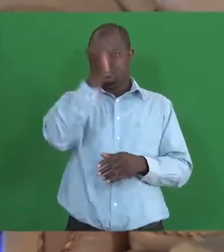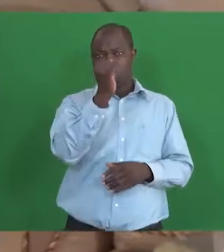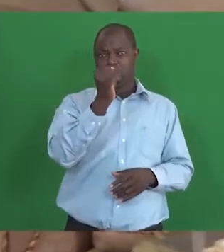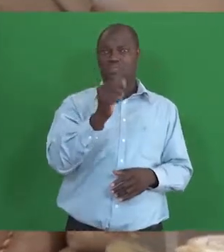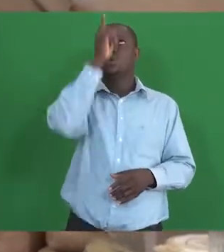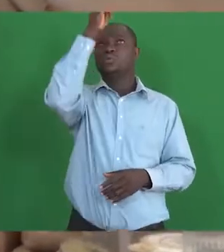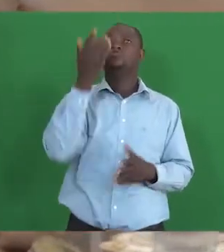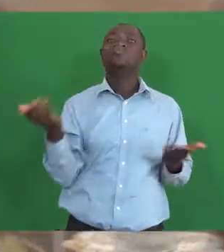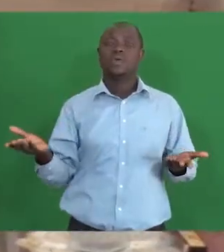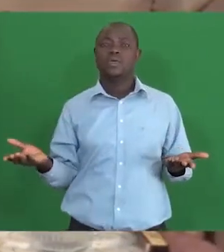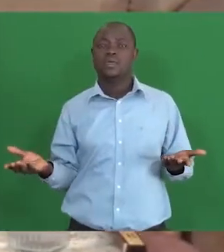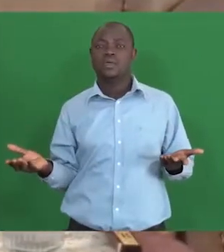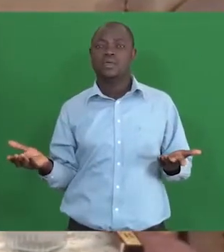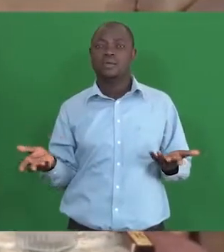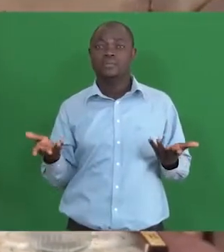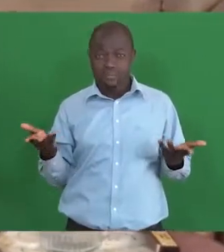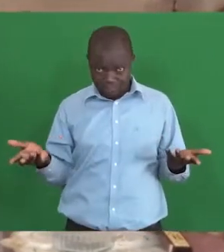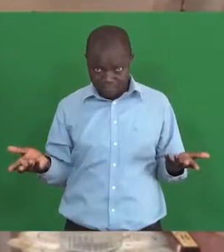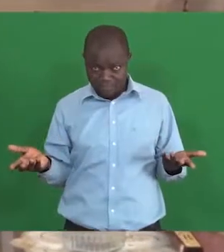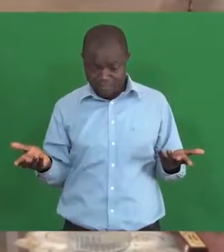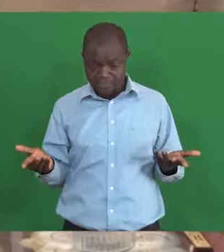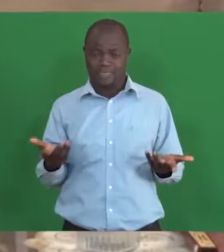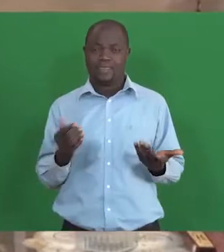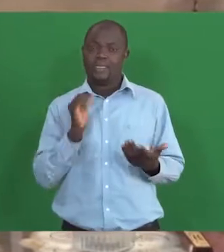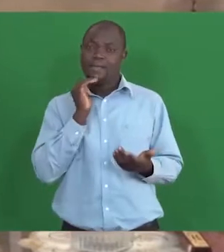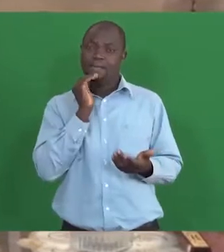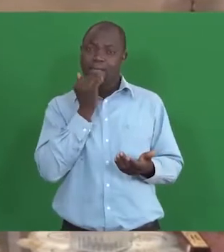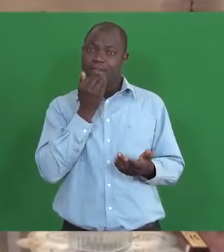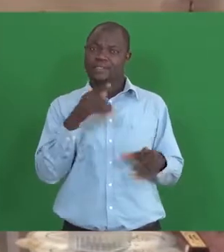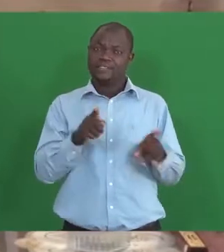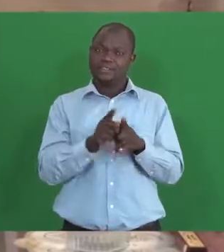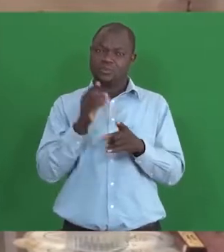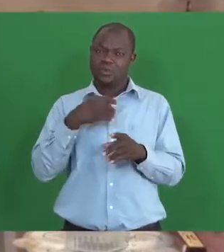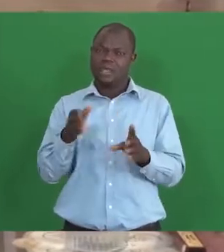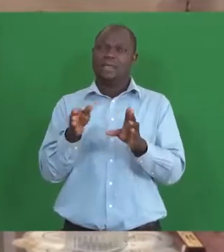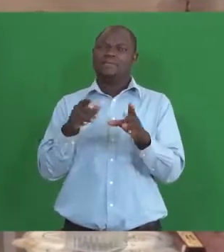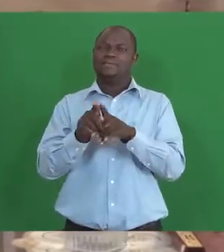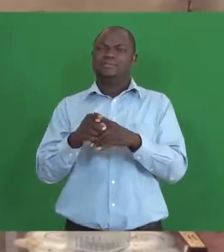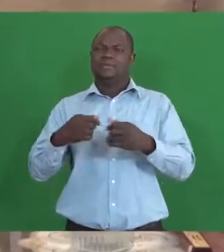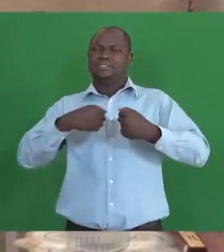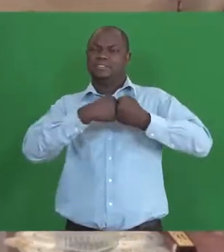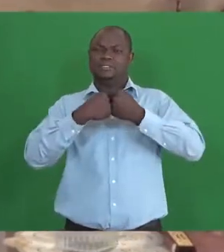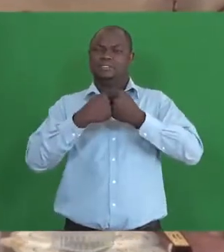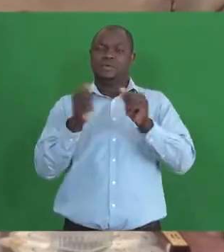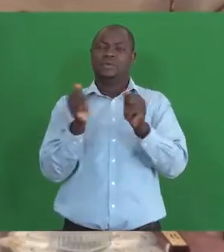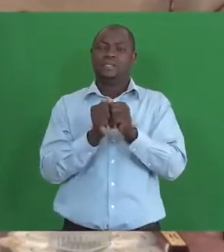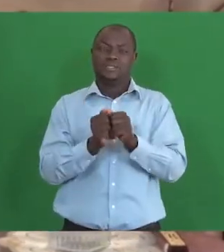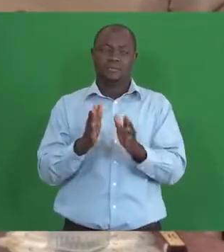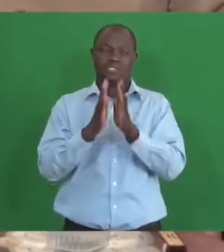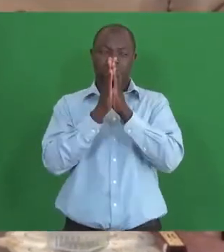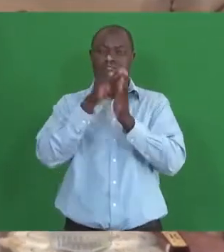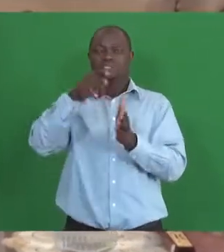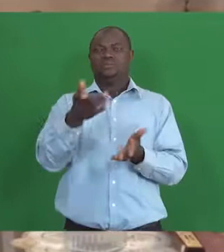pachiitwa mukoto? Handitika. Saka maakupikisana nezvitendero zvenyu, handiti. Saka imi kana muchidayira